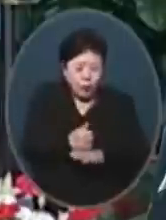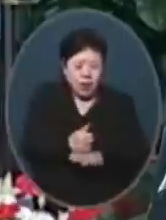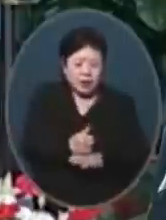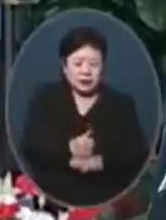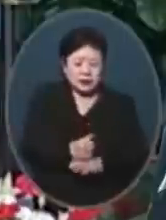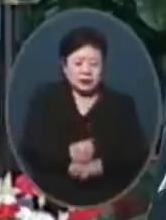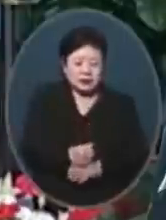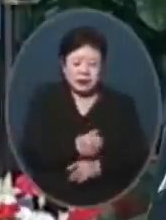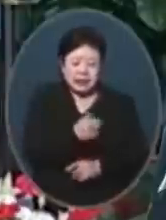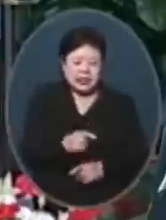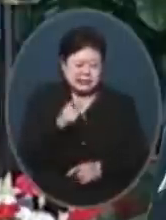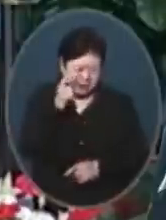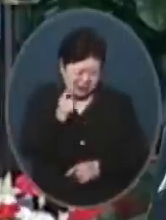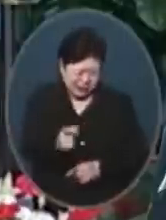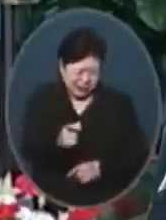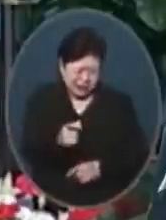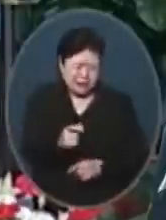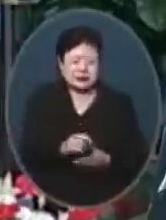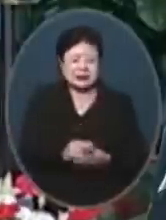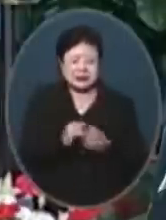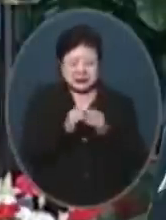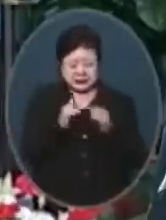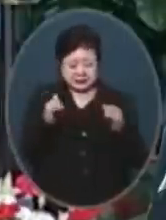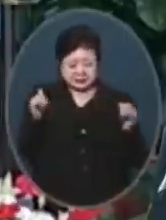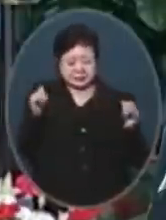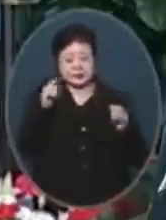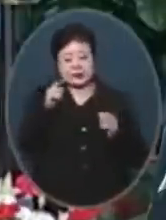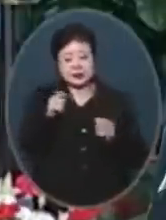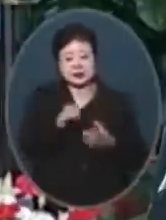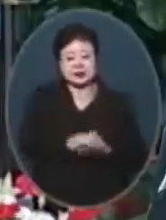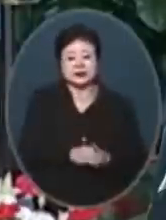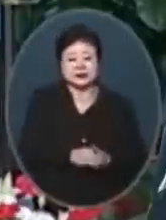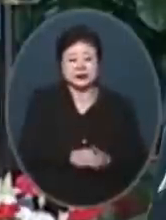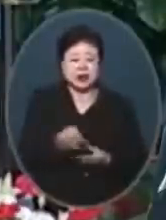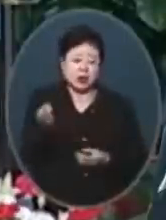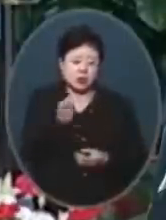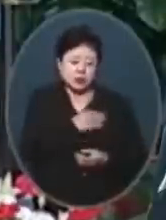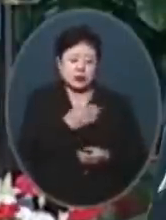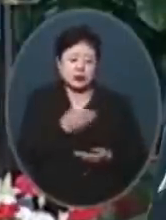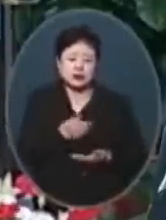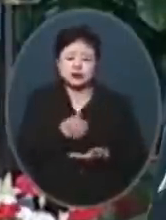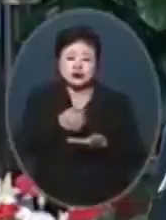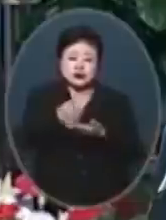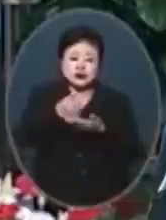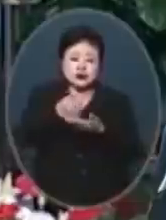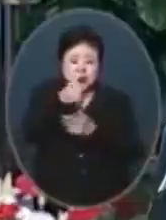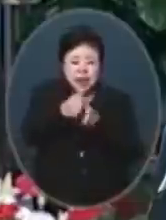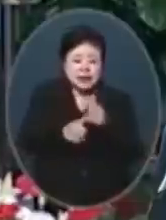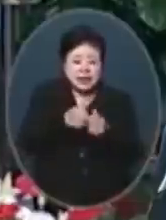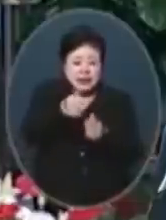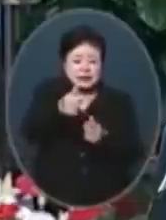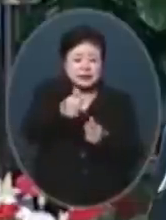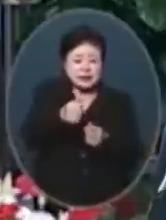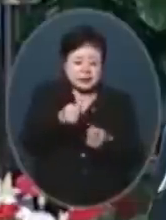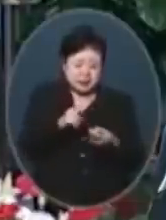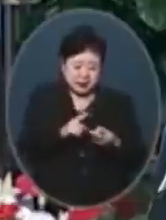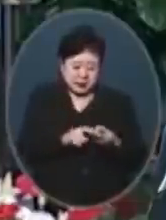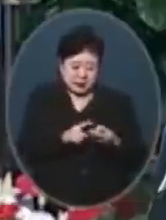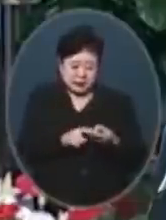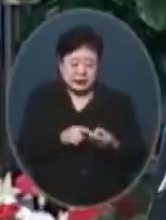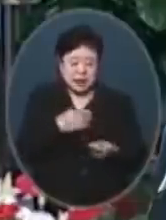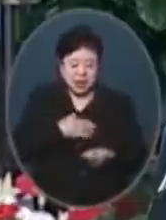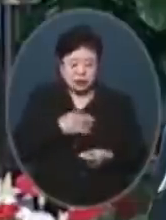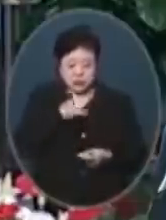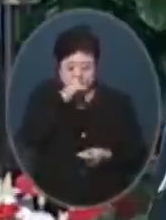강대하고 부유했는데 그들은 부유케 하시는 분이 하나님이라는 사실을